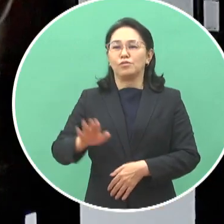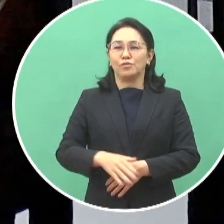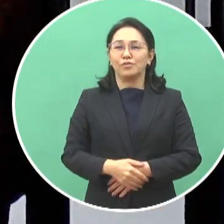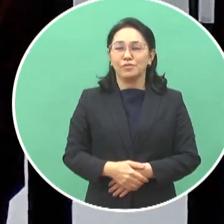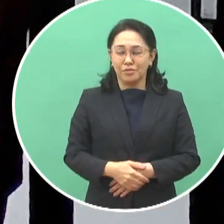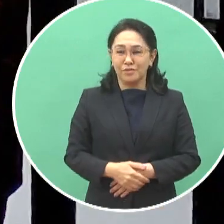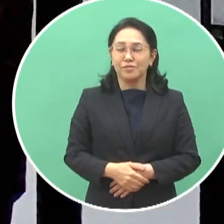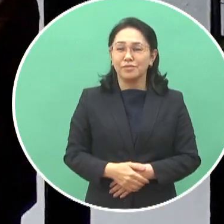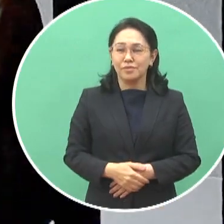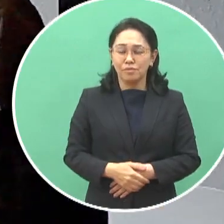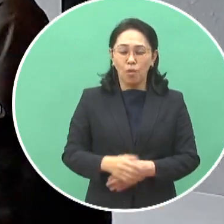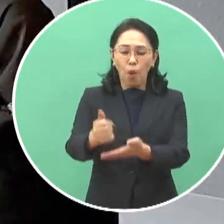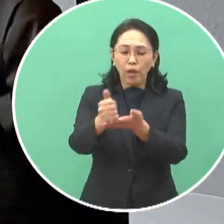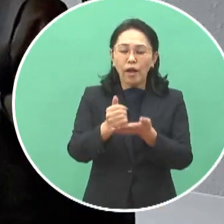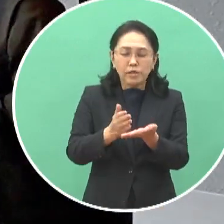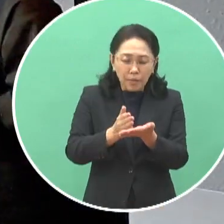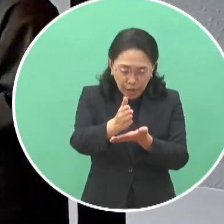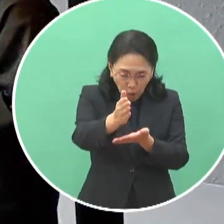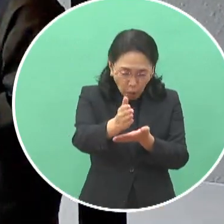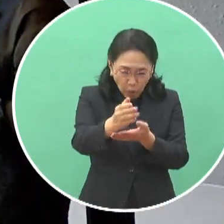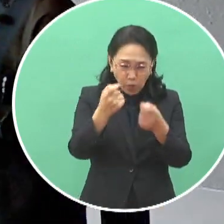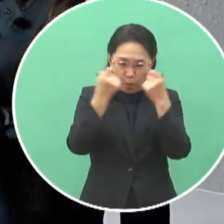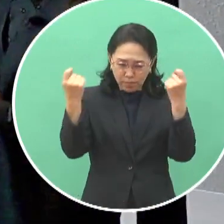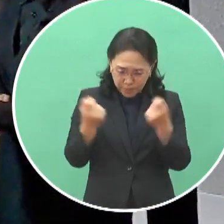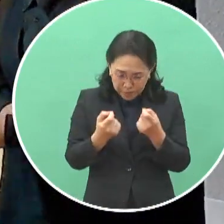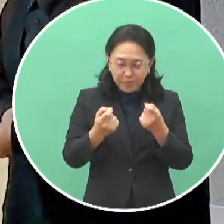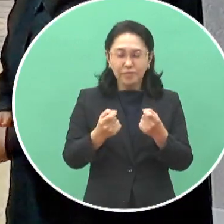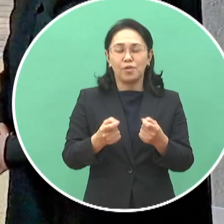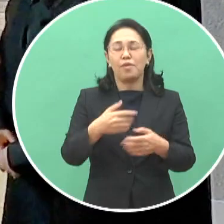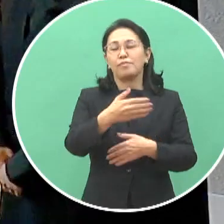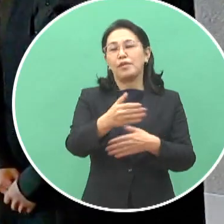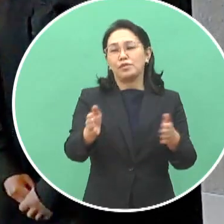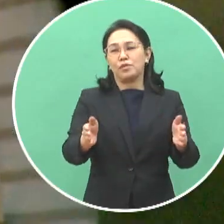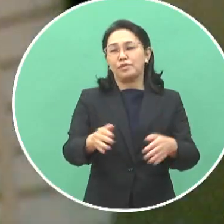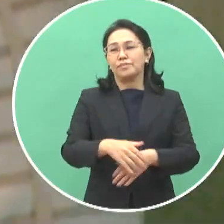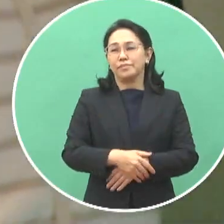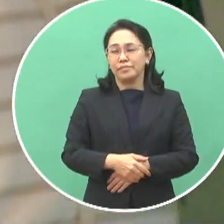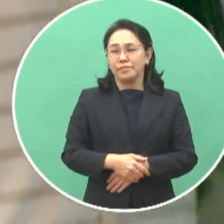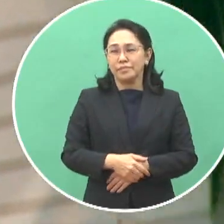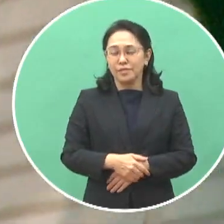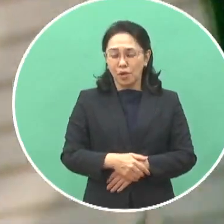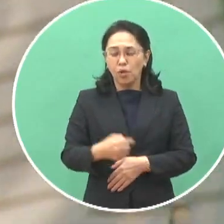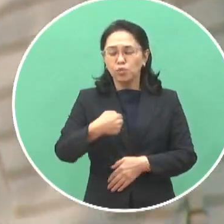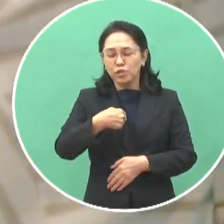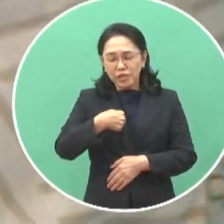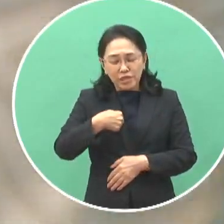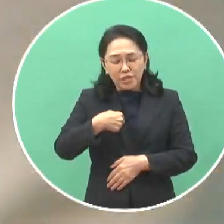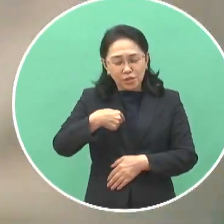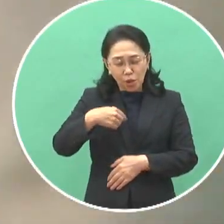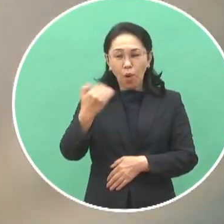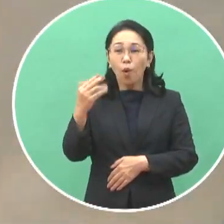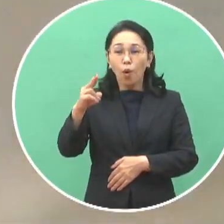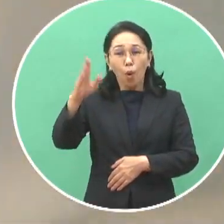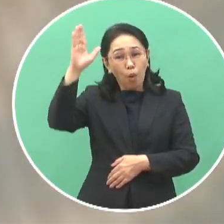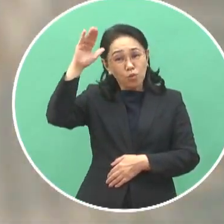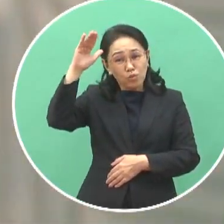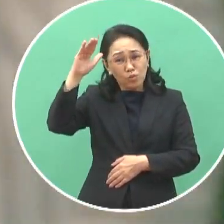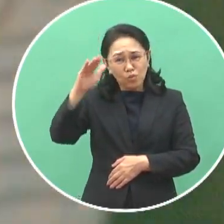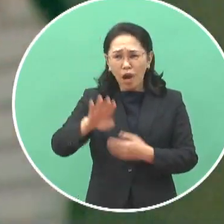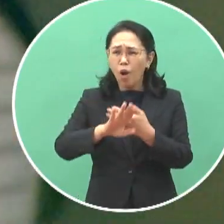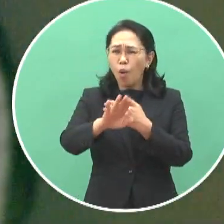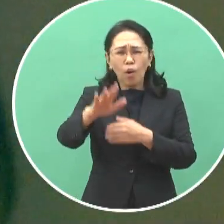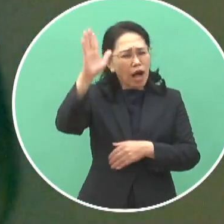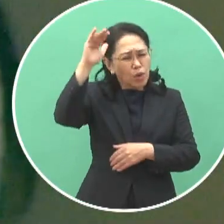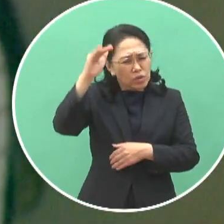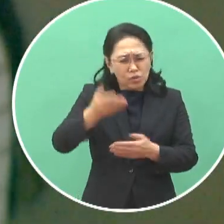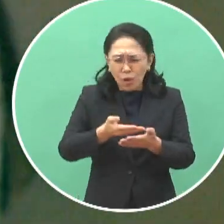屋、 はい、うん、ここはもうお客様だけのプライベートスペースになります。コウ君はちょっと犬見知りで、はい、うん、あんまり他のワ